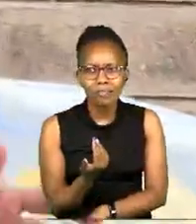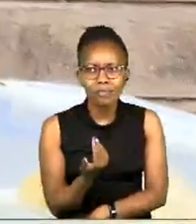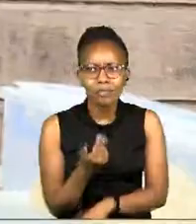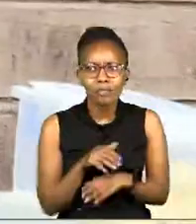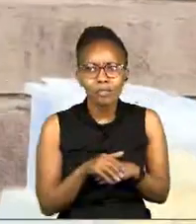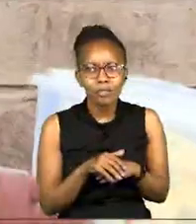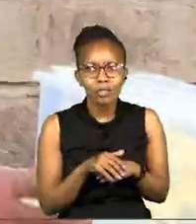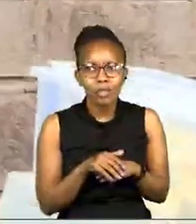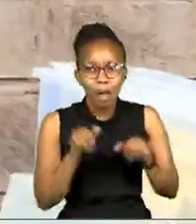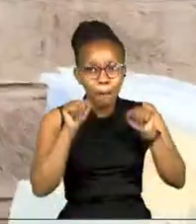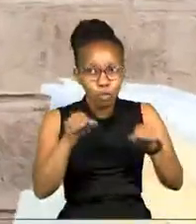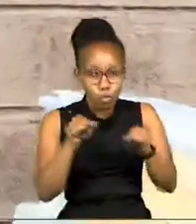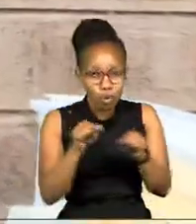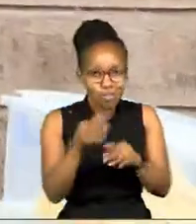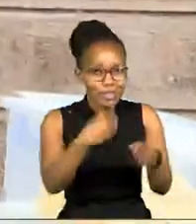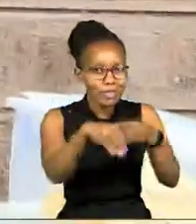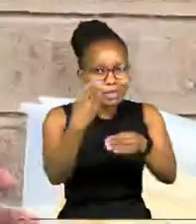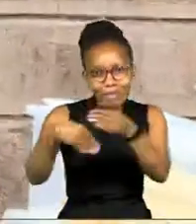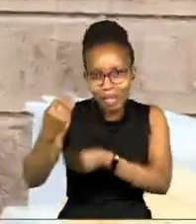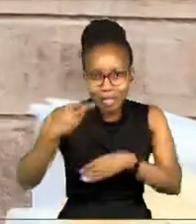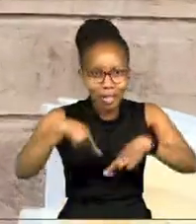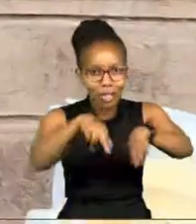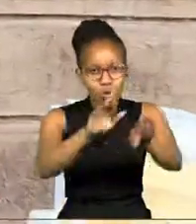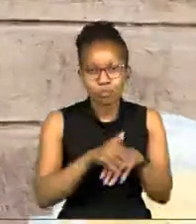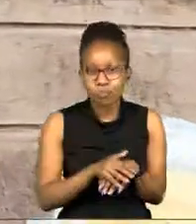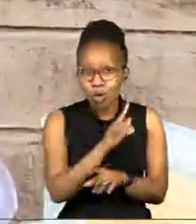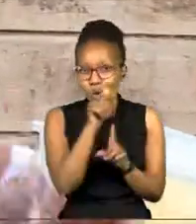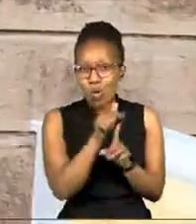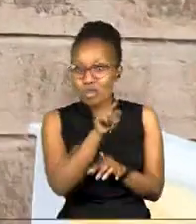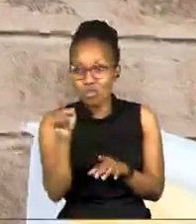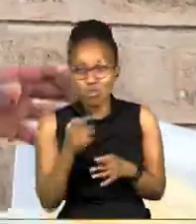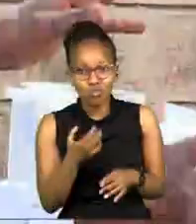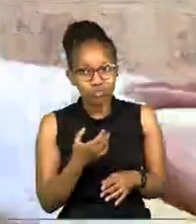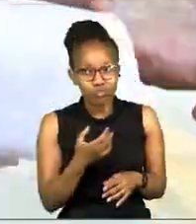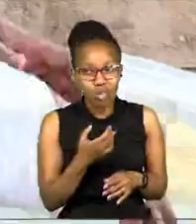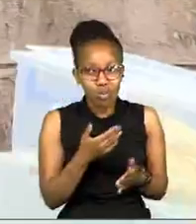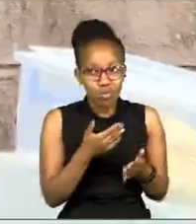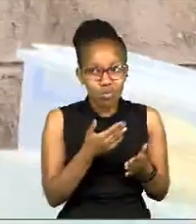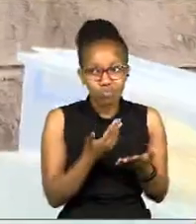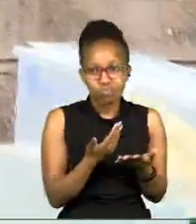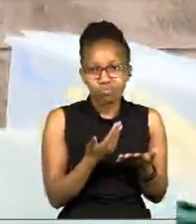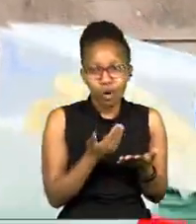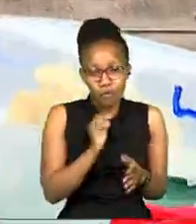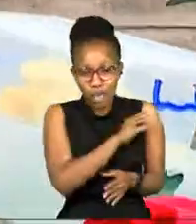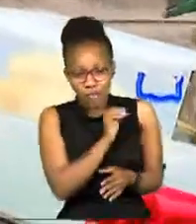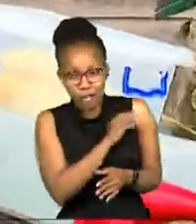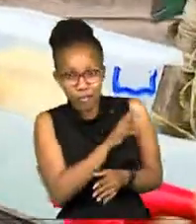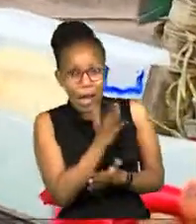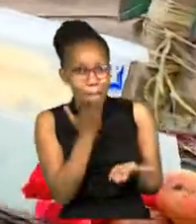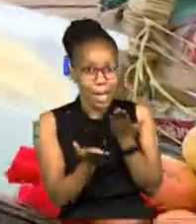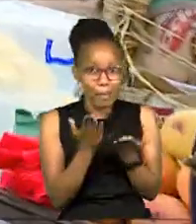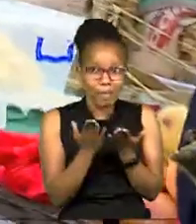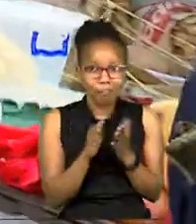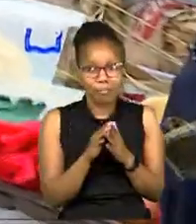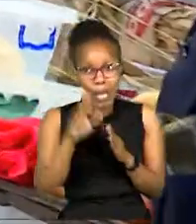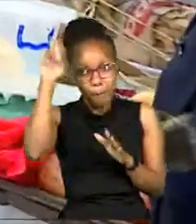kama wanaweza weka kitu kwa barabara hivi. Alafu sasa unajua wewe kuwa mgeni, nasema uende uoga nikiweka hapa labda nitakutoa. Sasa watu wengi ile